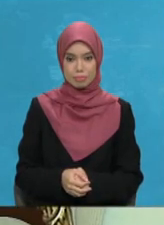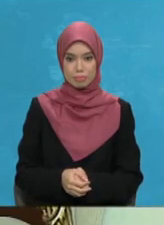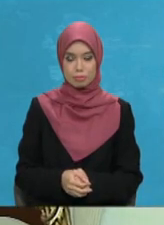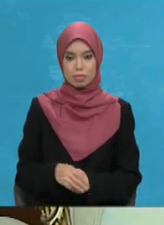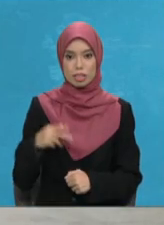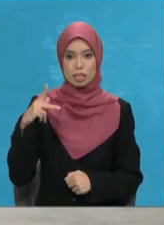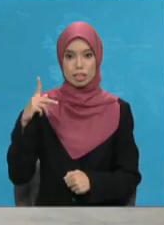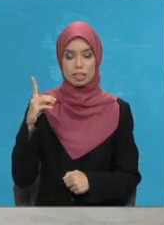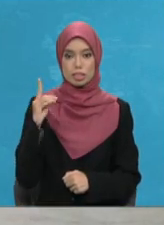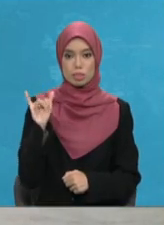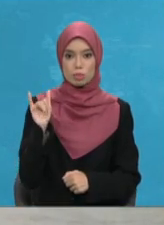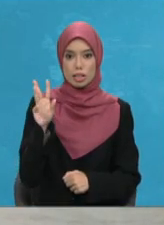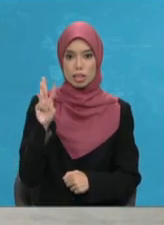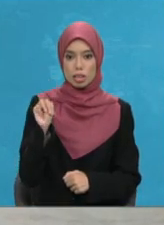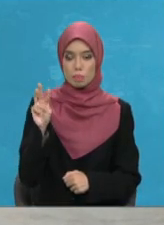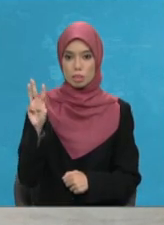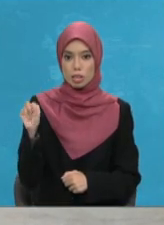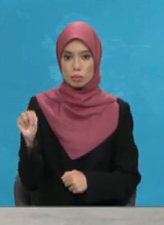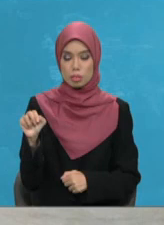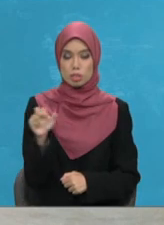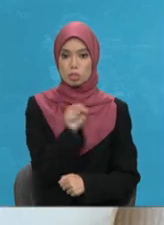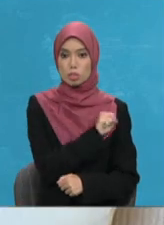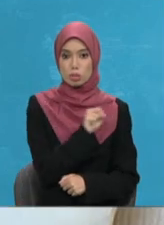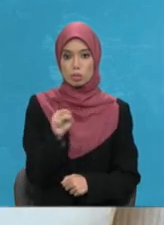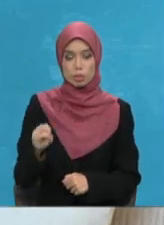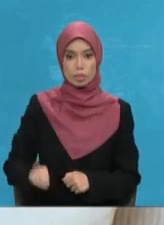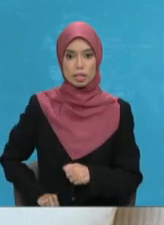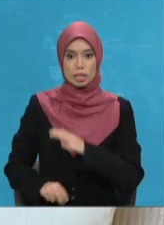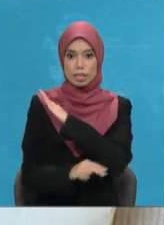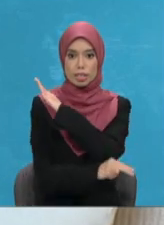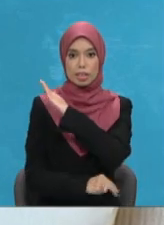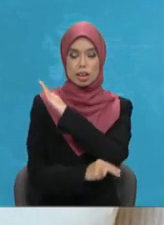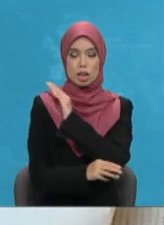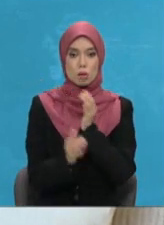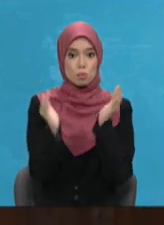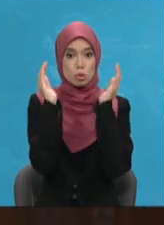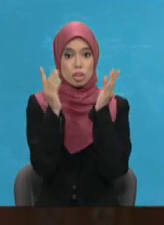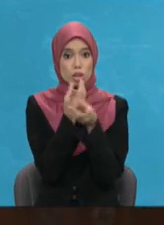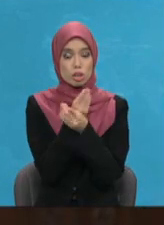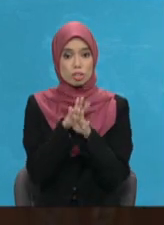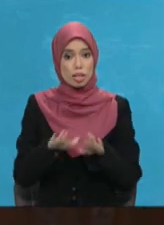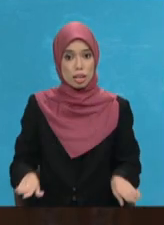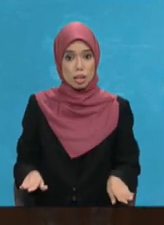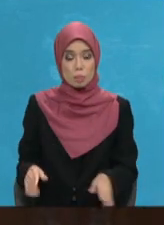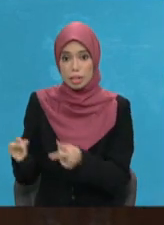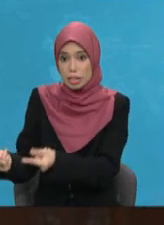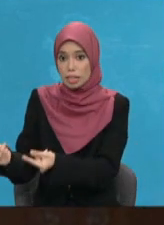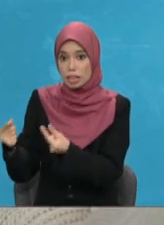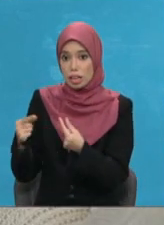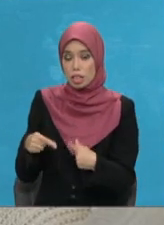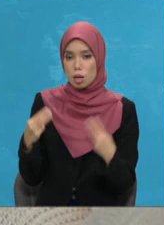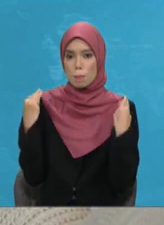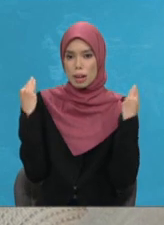ke bawah dulu yang maha Mulia Paduka Sri Baginda Sultan dan yang dipertuan negara Brunei Darussalam berangkat ke majelis